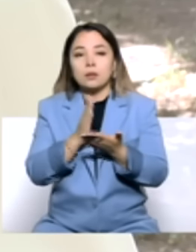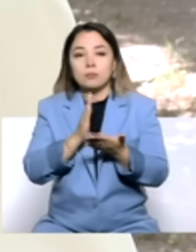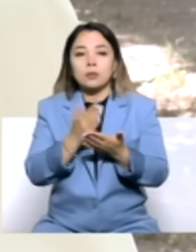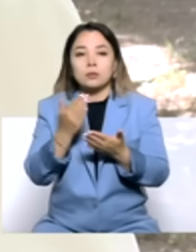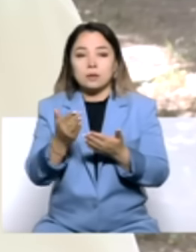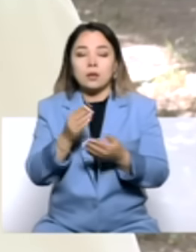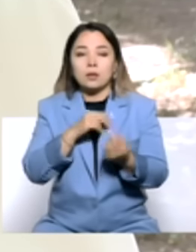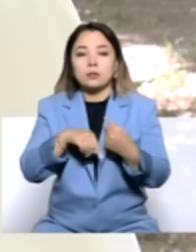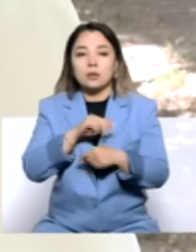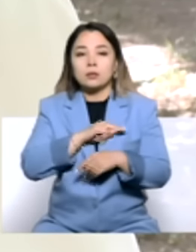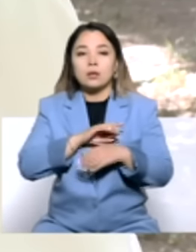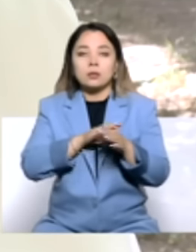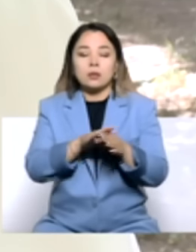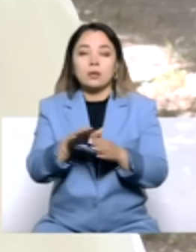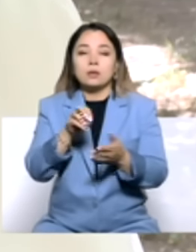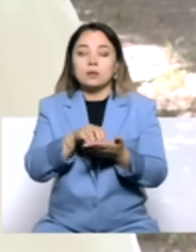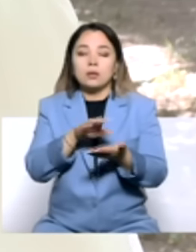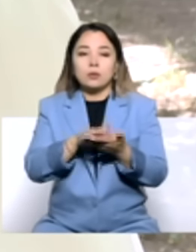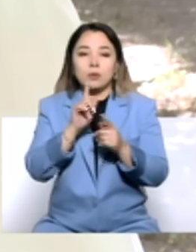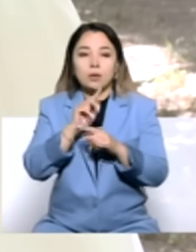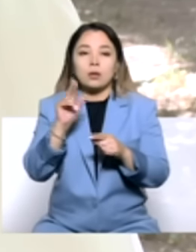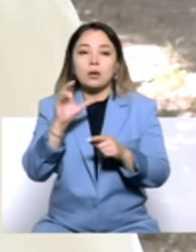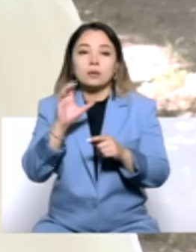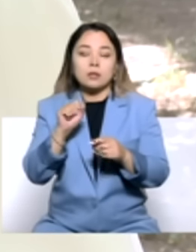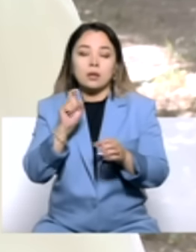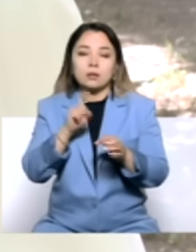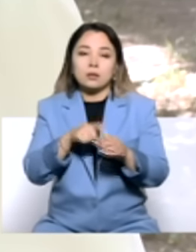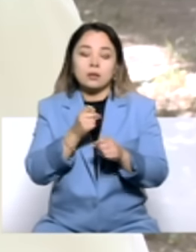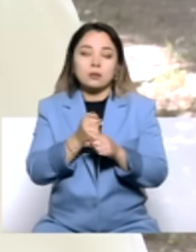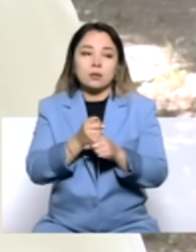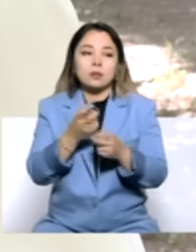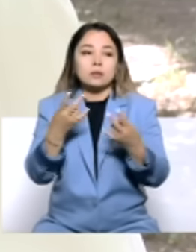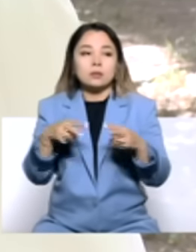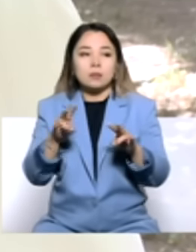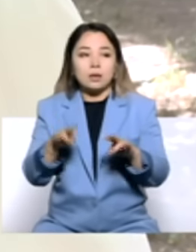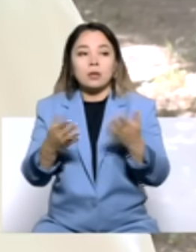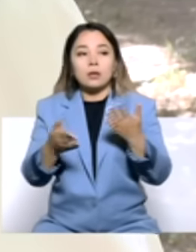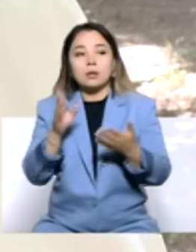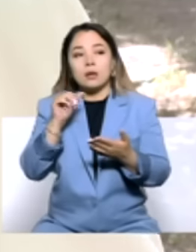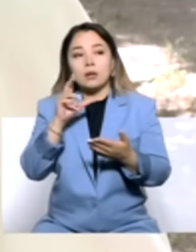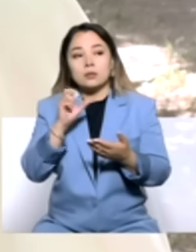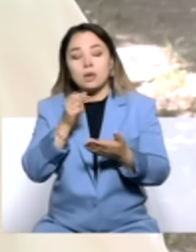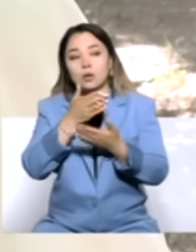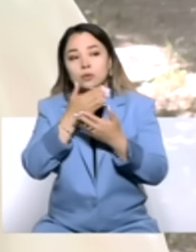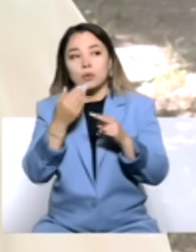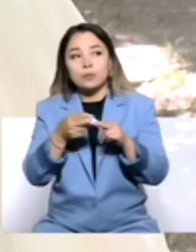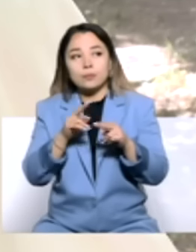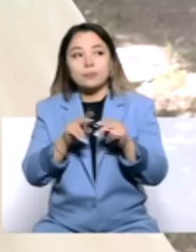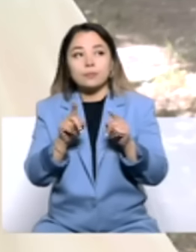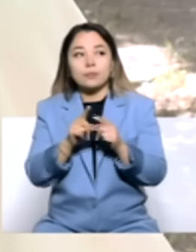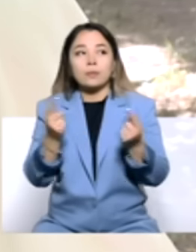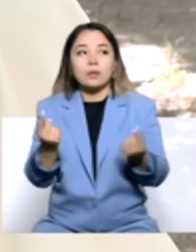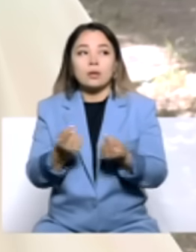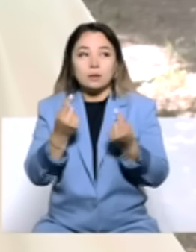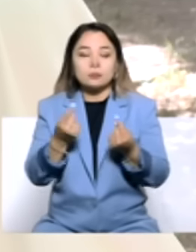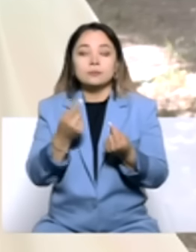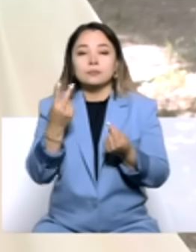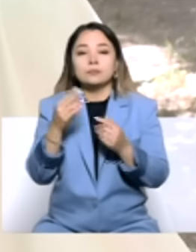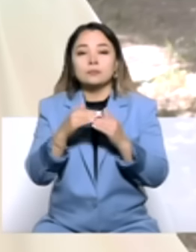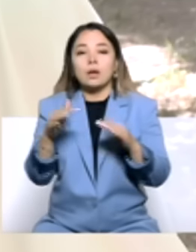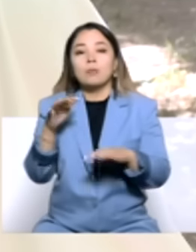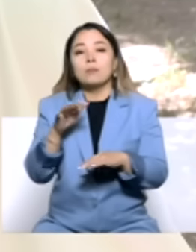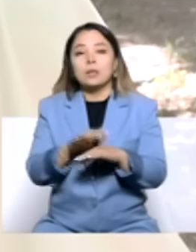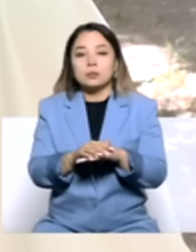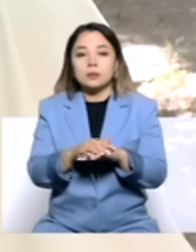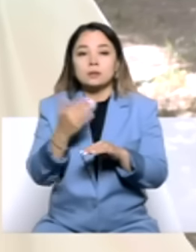Және ол кәсіпкер болып тіркелмейтін болса, кассалық аппаратты тіркемейді. Кассалық аппарат тіркемесе, оның кәсібін кәдімгі екінші деңгейлі